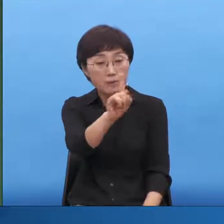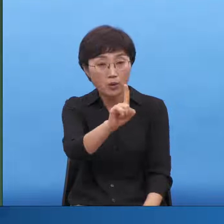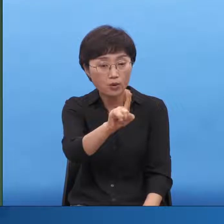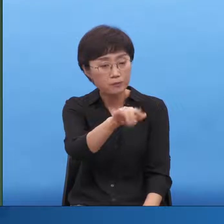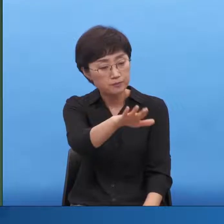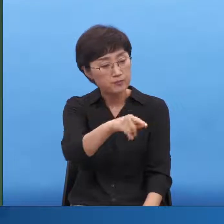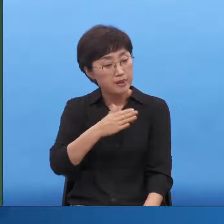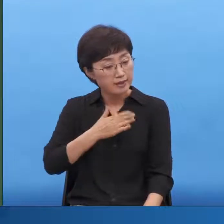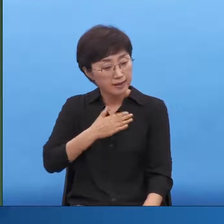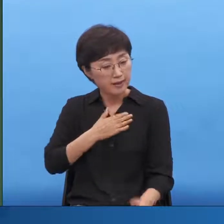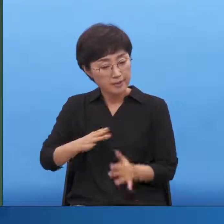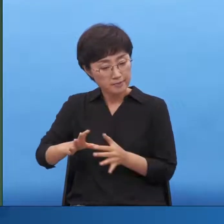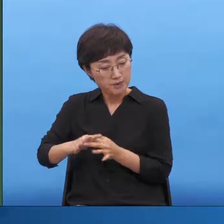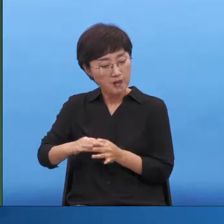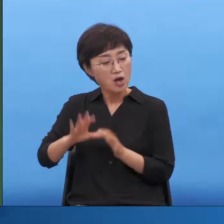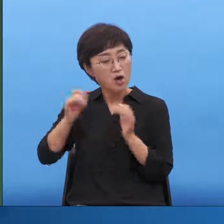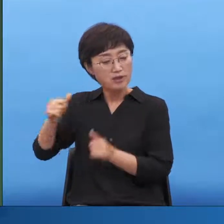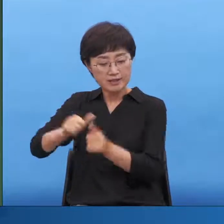18节,